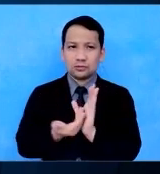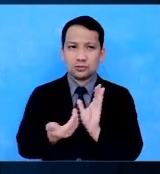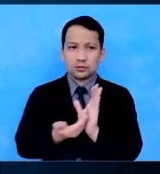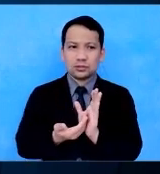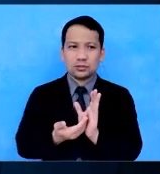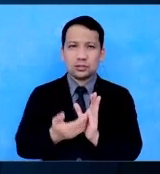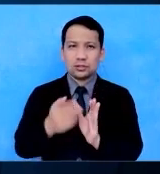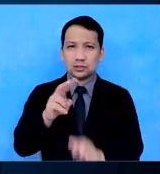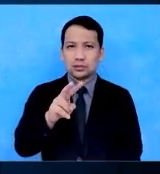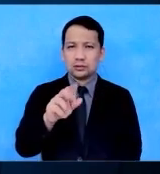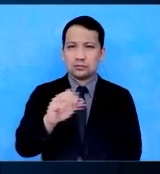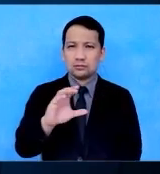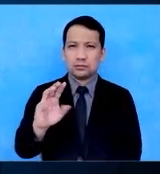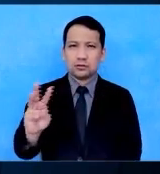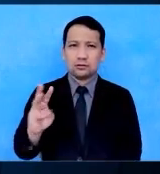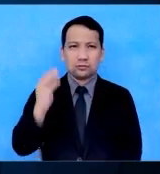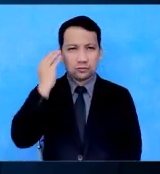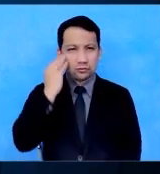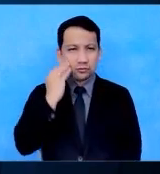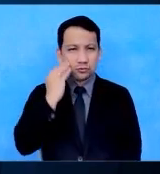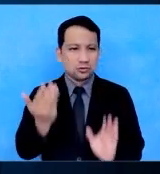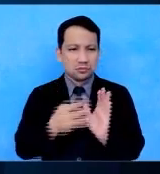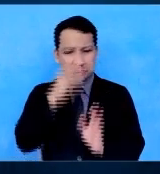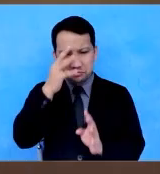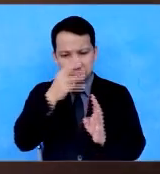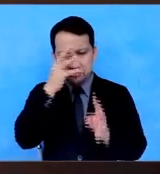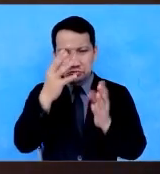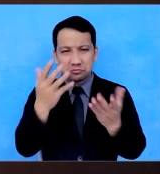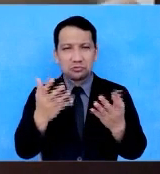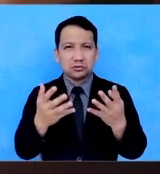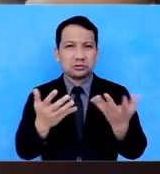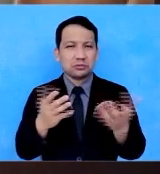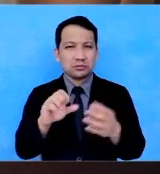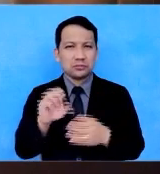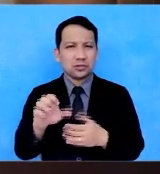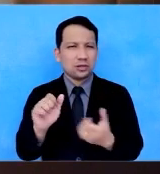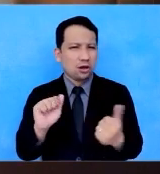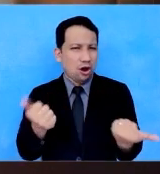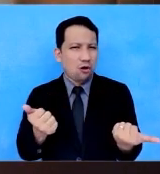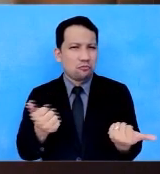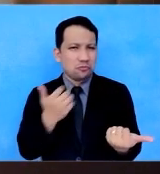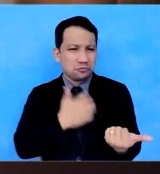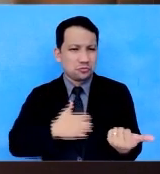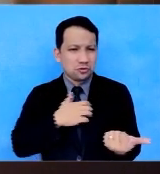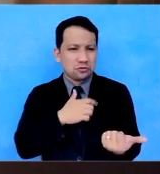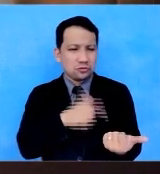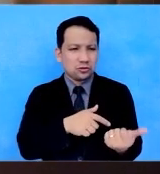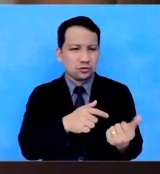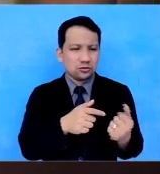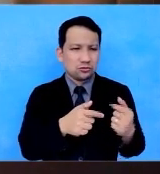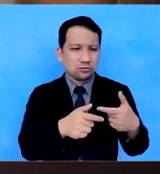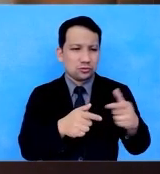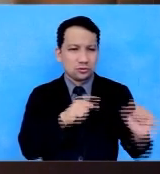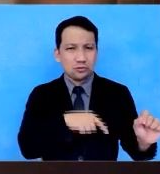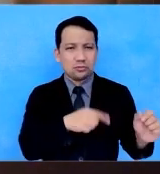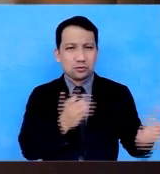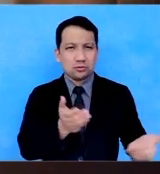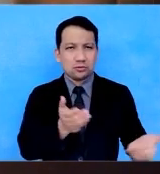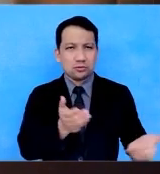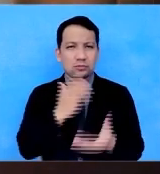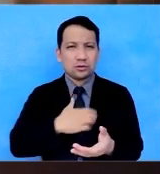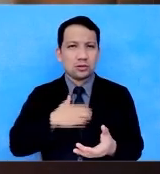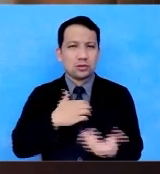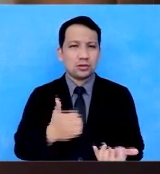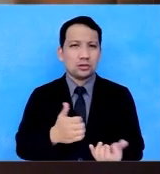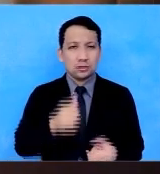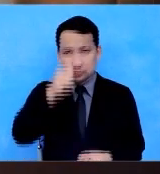against women at ang suspecha na gawa-gawa lamang ang mga kaso. Pero paano kung umalma ang mga kasintahan ng mga Hapon na siyang naghain ng reklamo?